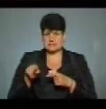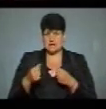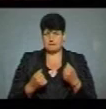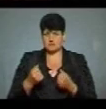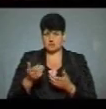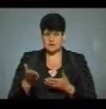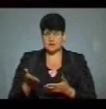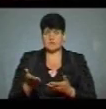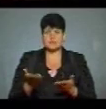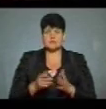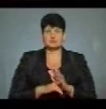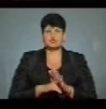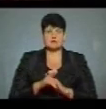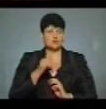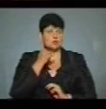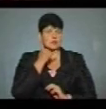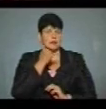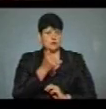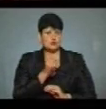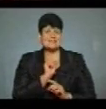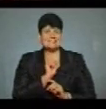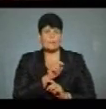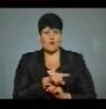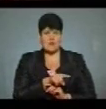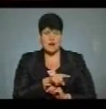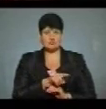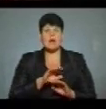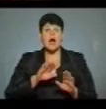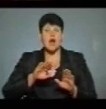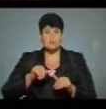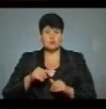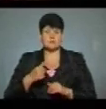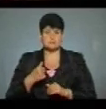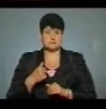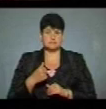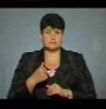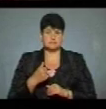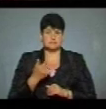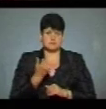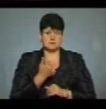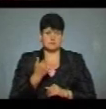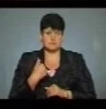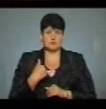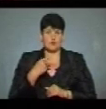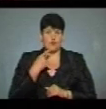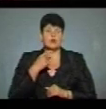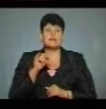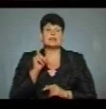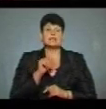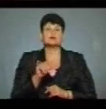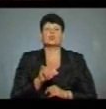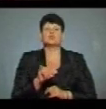які спочатку телефонують, замовляють, тоді вже мені говорять їхати туди,